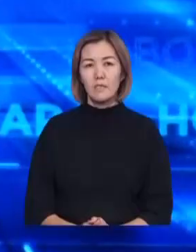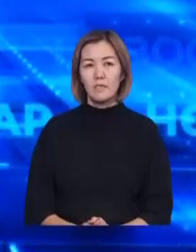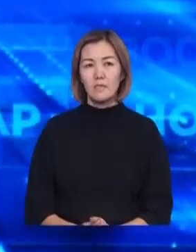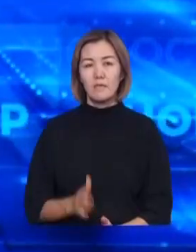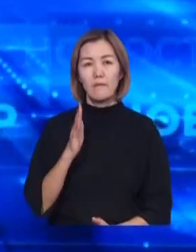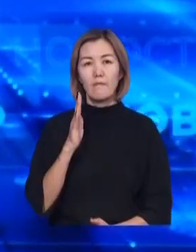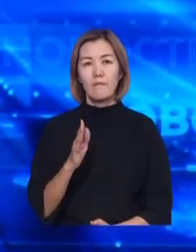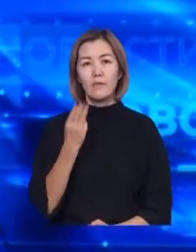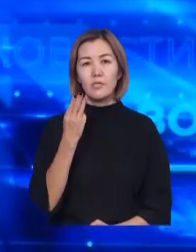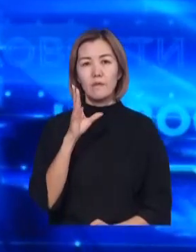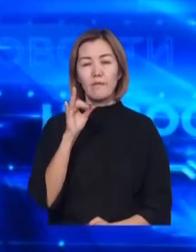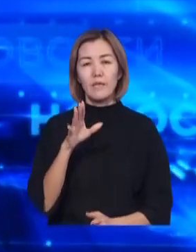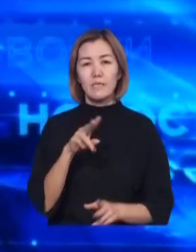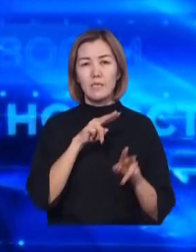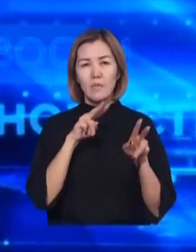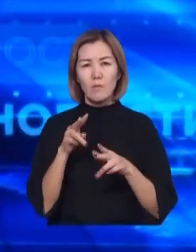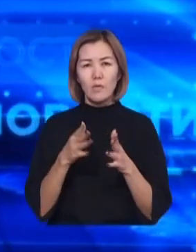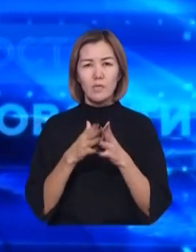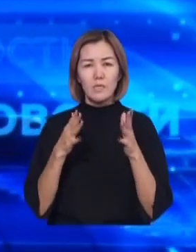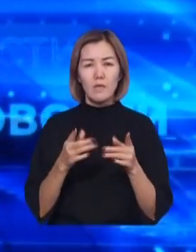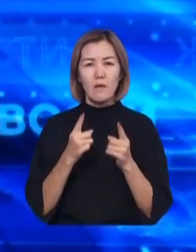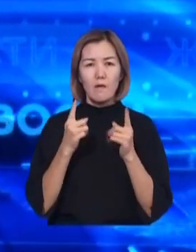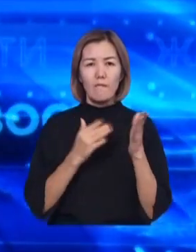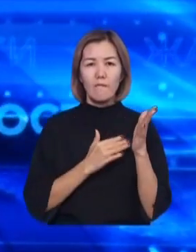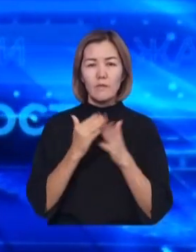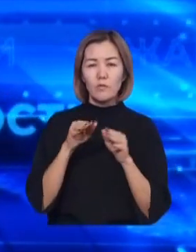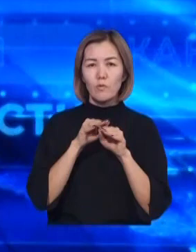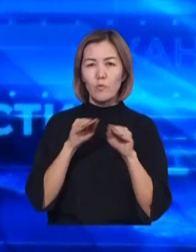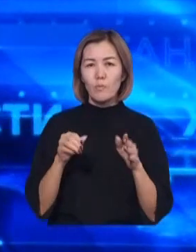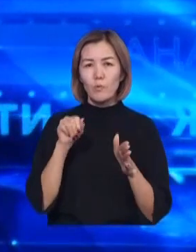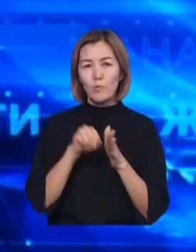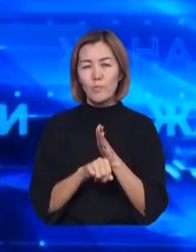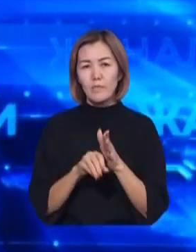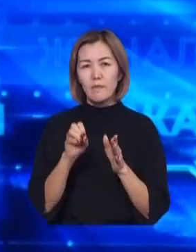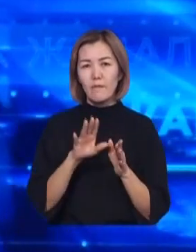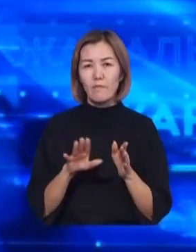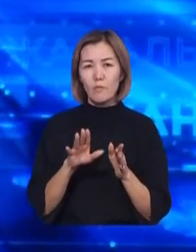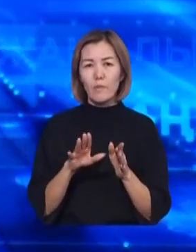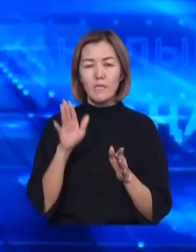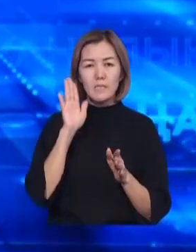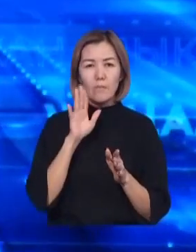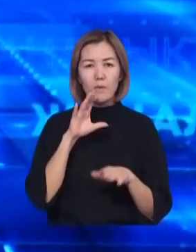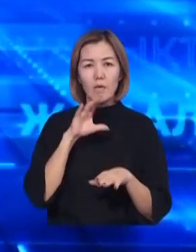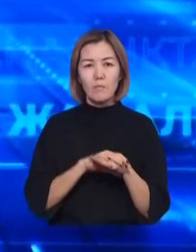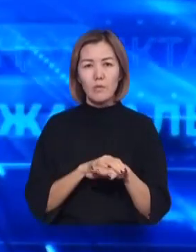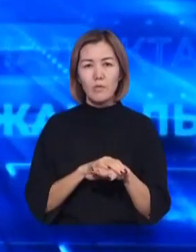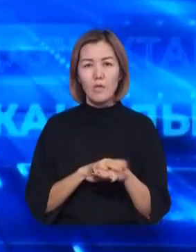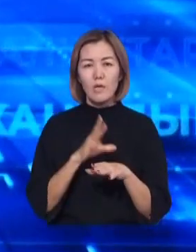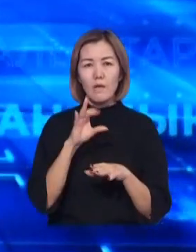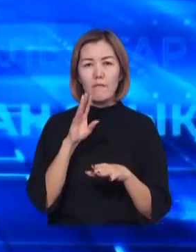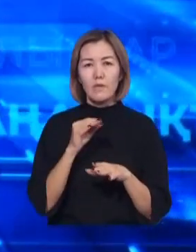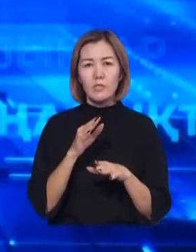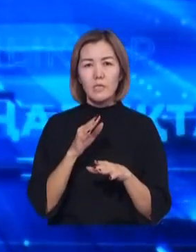наев в Швеции наблюдается один из самых высоких уровней убийств в Европе собаку обнаружили на верши